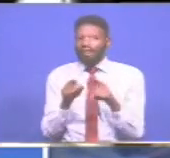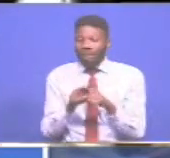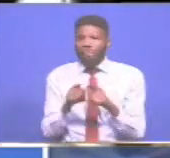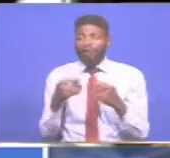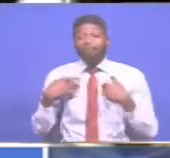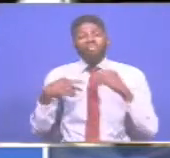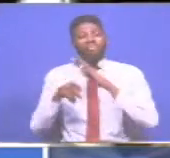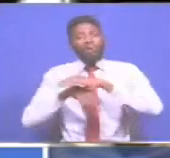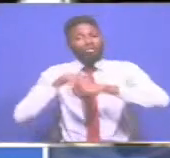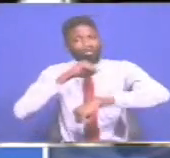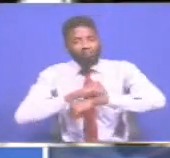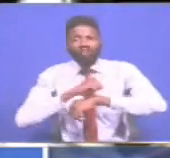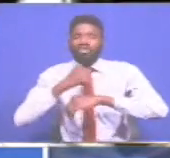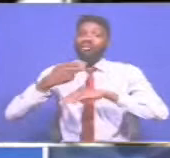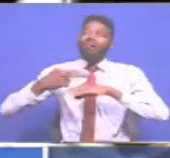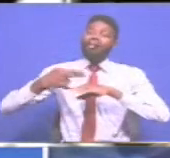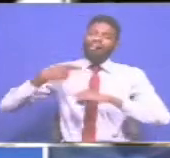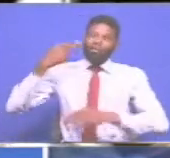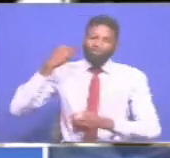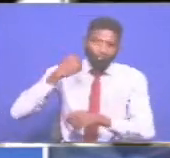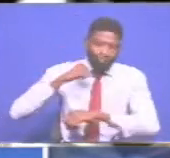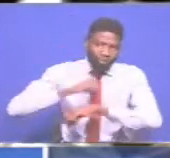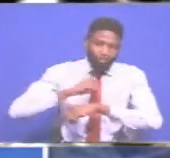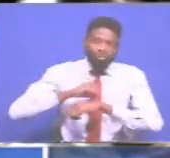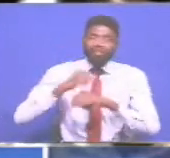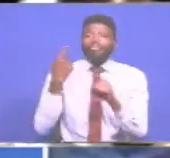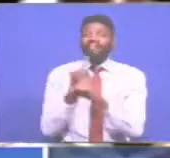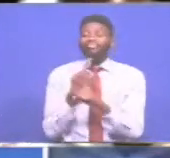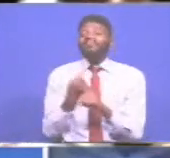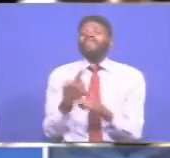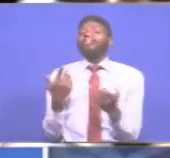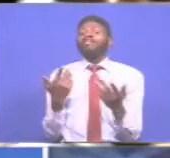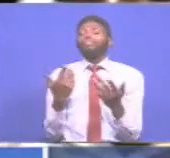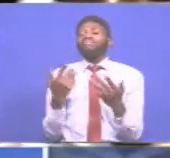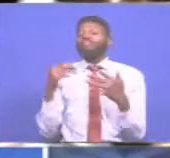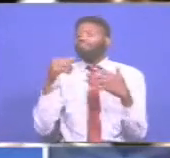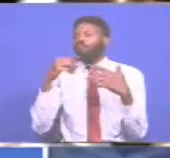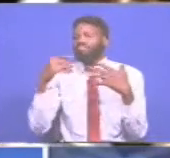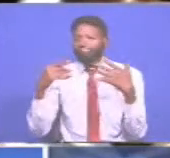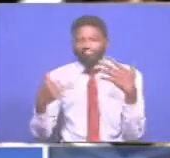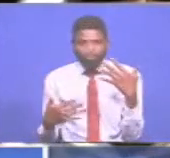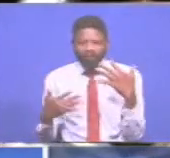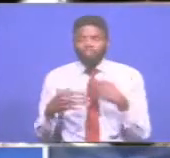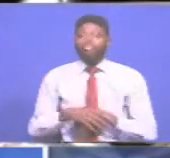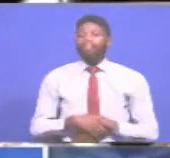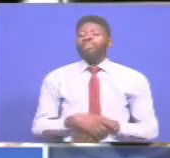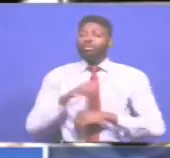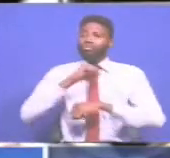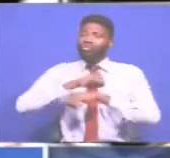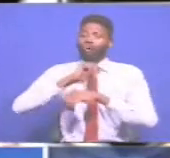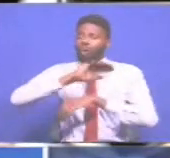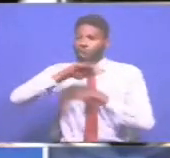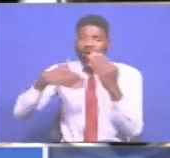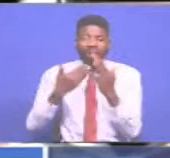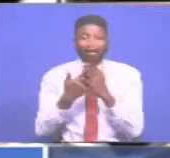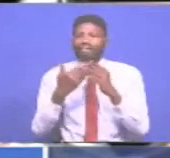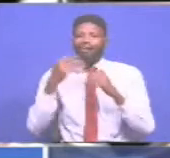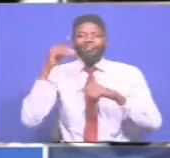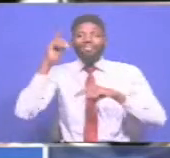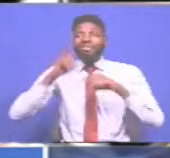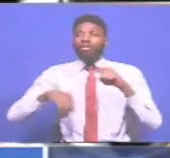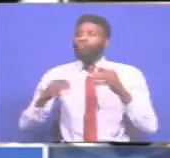Arabal, Kashela primary, Sosionde na Chevinyinyi. Hiyo mashule zote haitaweza